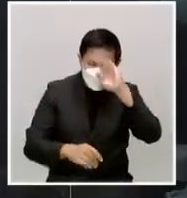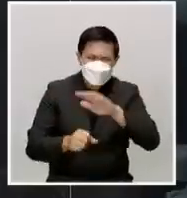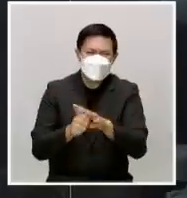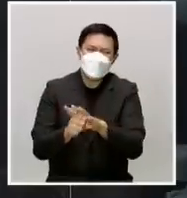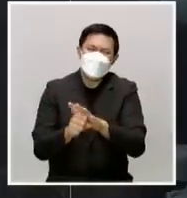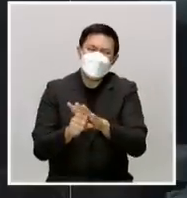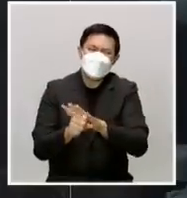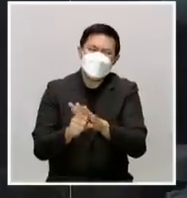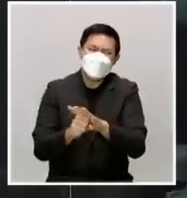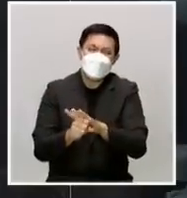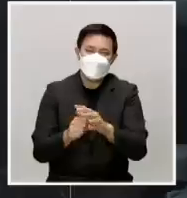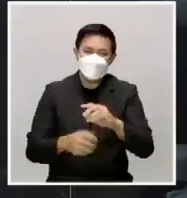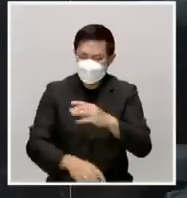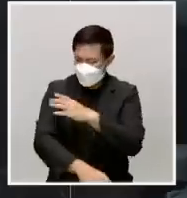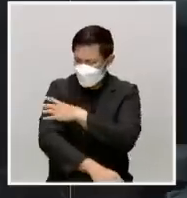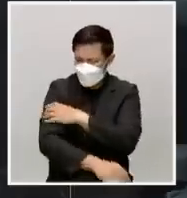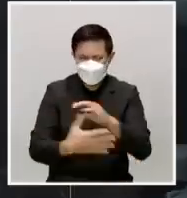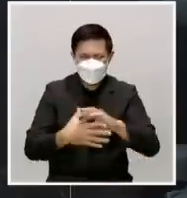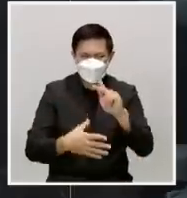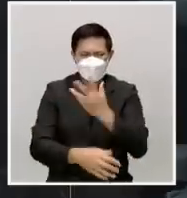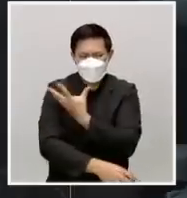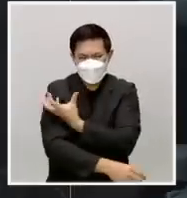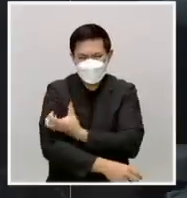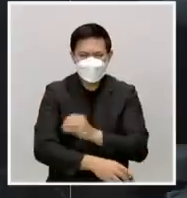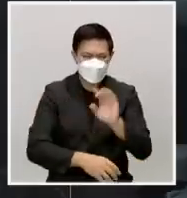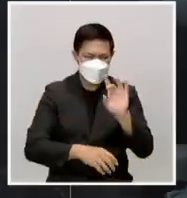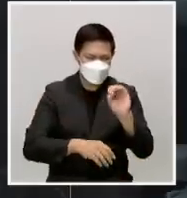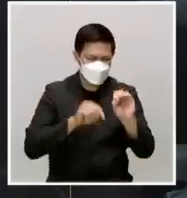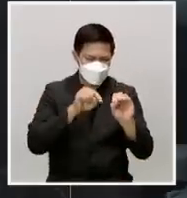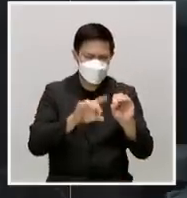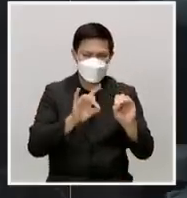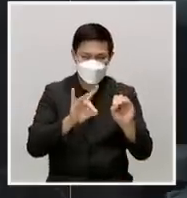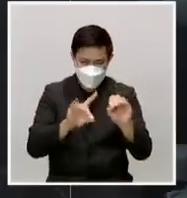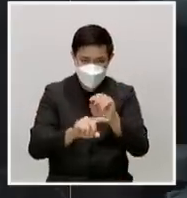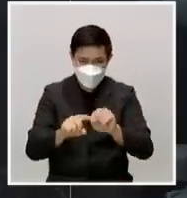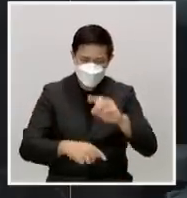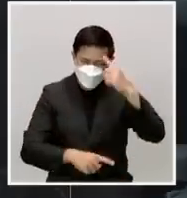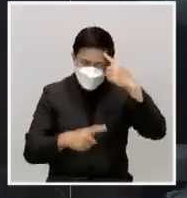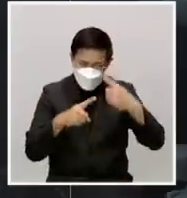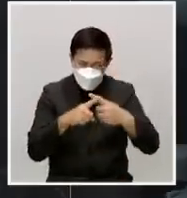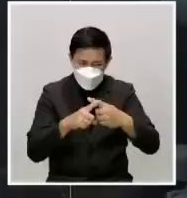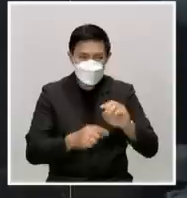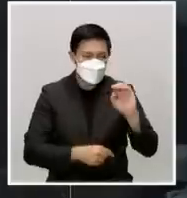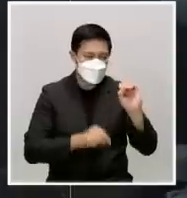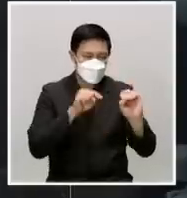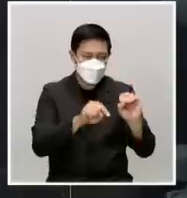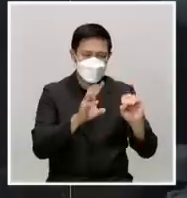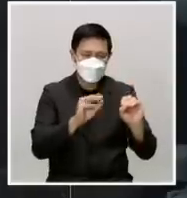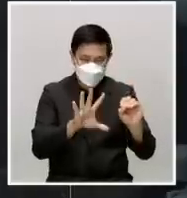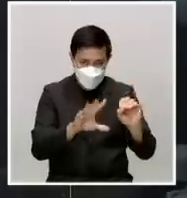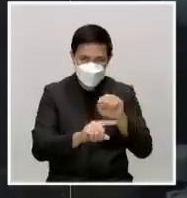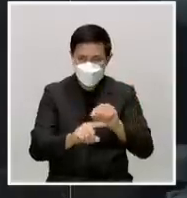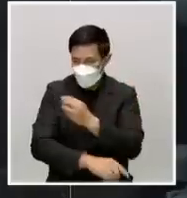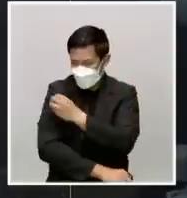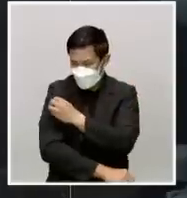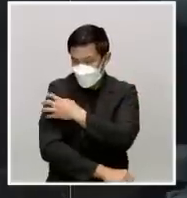รงประกอบด้วยปวดกล้ามเนื้อร้อยละ 0.88 ปวดศีรษะร้อยละ 0.65 บว